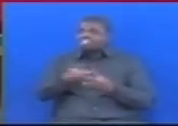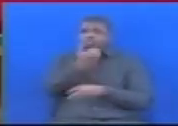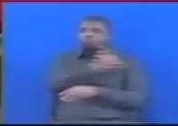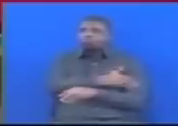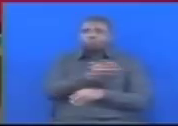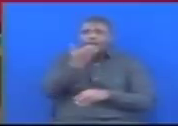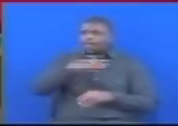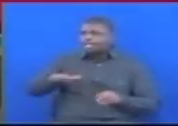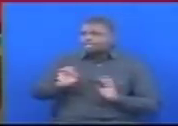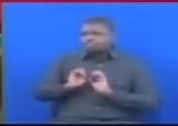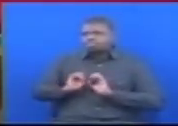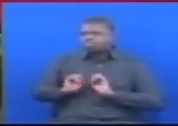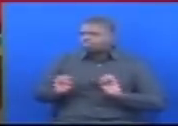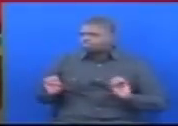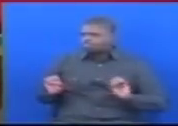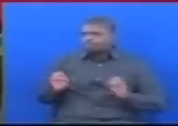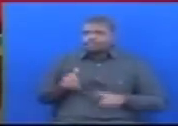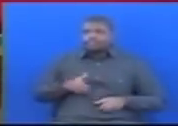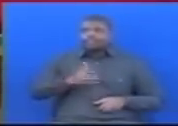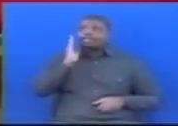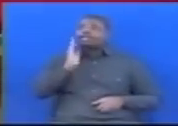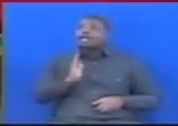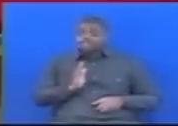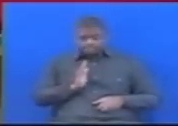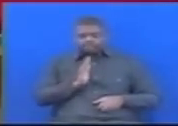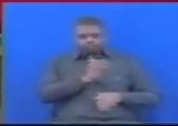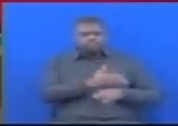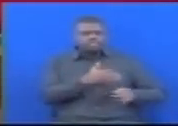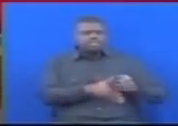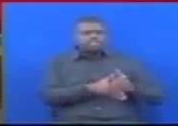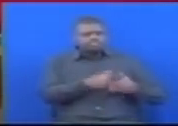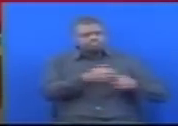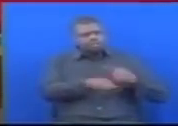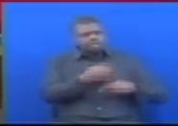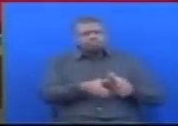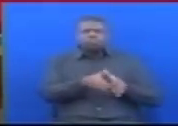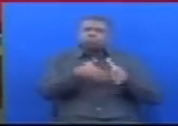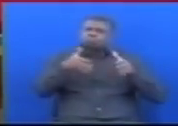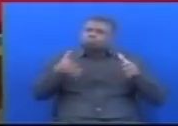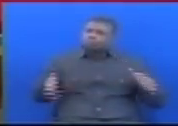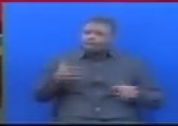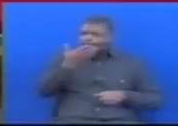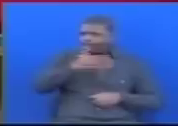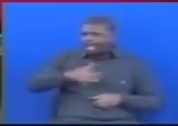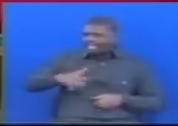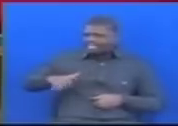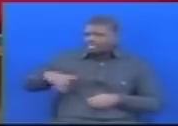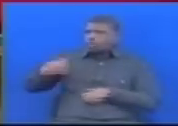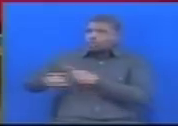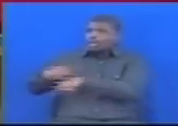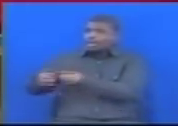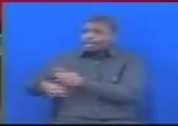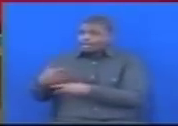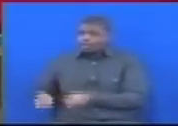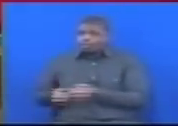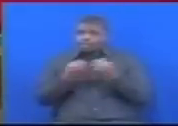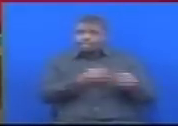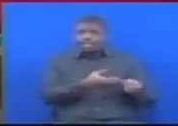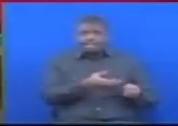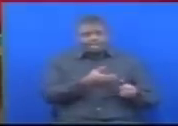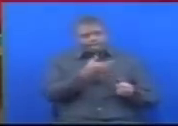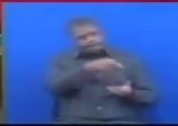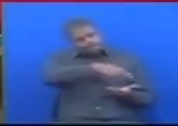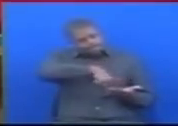maji. Mheshimiwa Spika, serikali tayari inaendelea na ujenzi wa mradi mkubwa wa kutoa maji kutoka bomba kuu la Kashwasa kupeleka katika miji ya